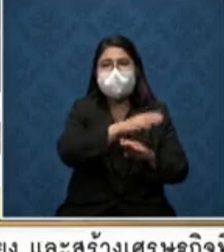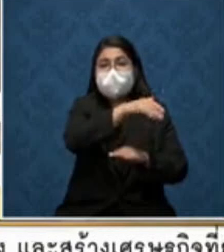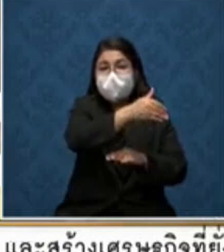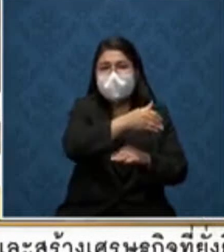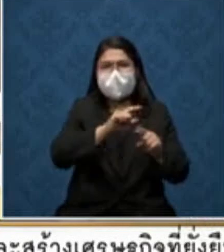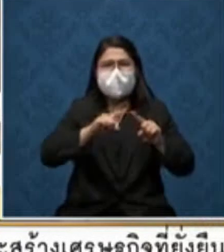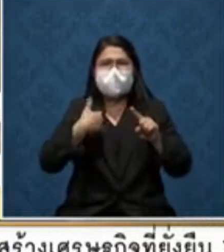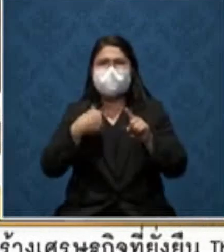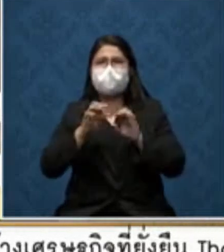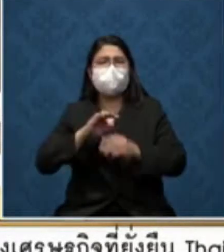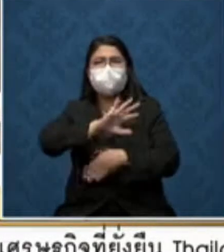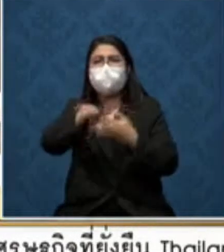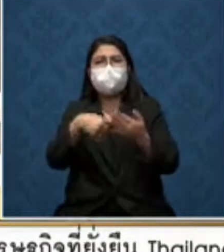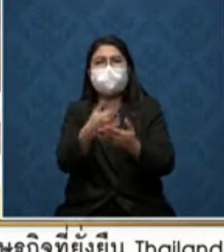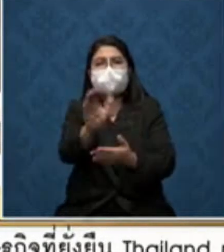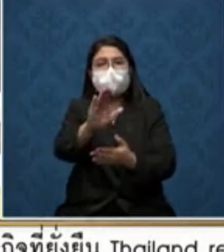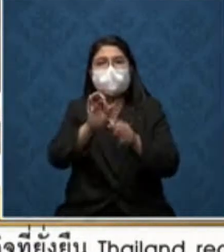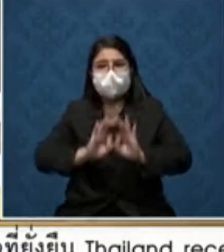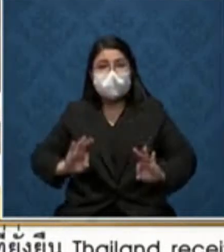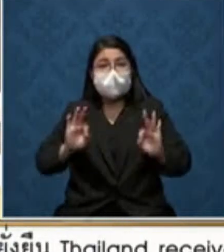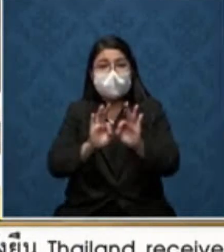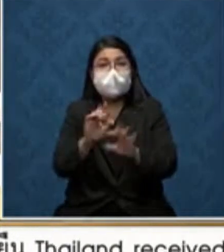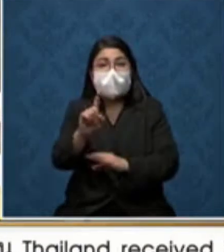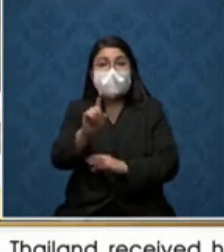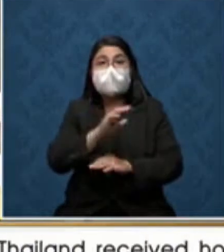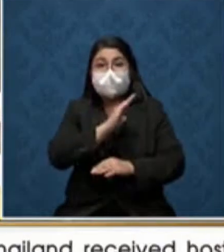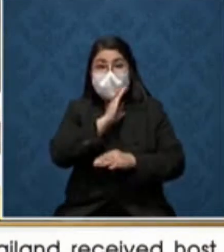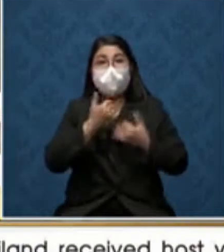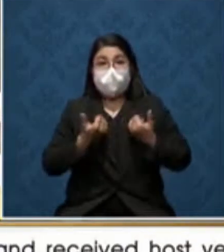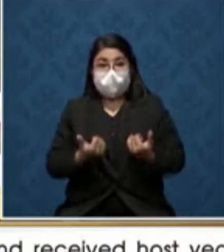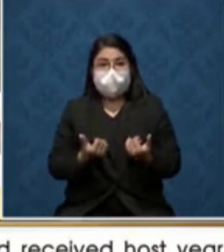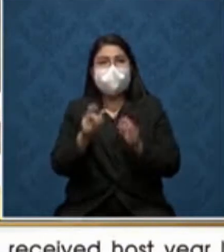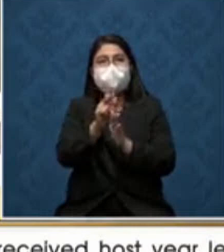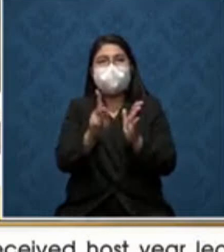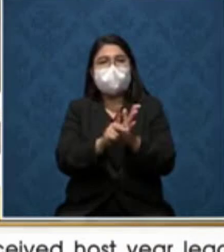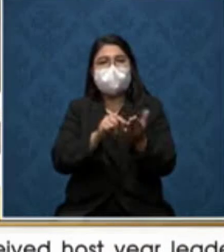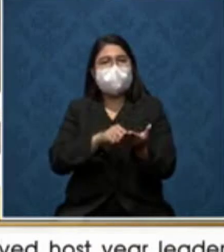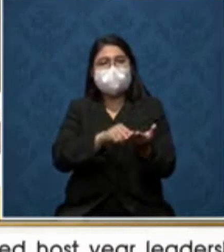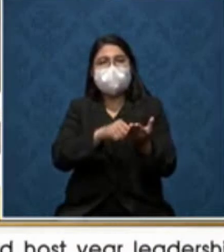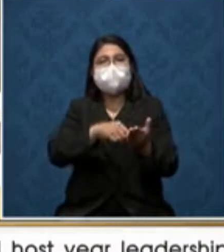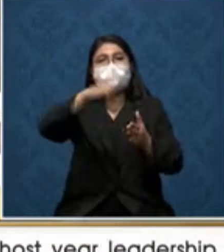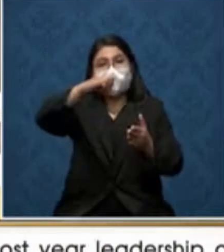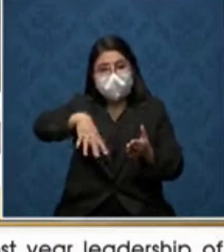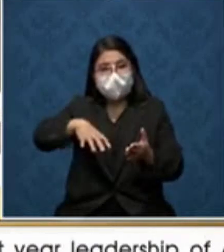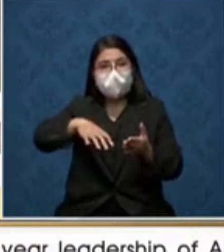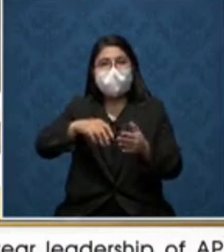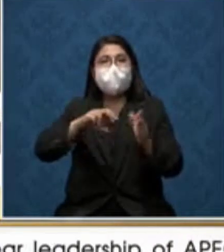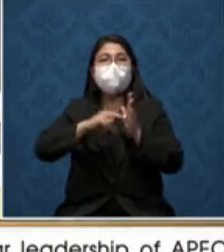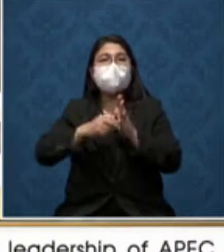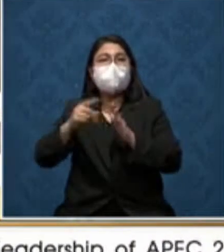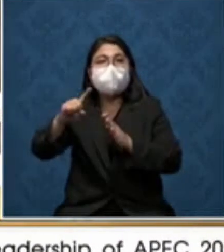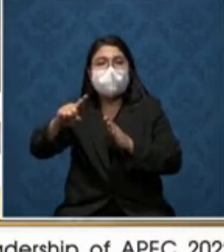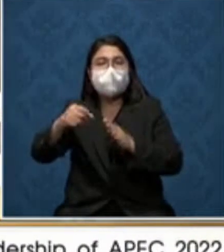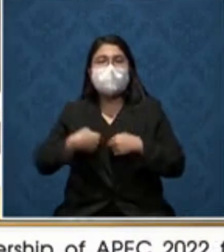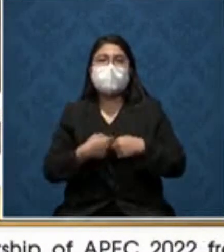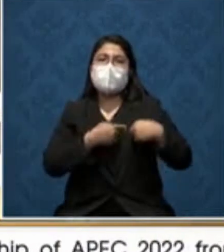แล้วทสำคญทสุก็คือว่าหัจากนี้ไปถ้าเราวันนี้ไม่ผ่านกฎหมายฉบับนี้จะเกิดอะไรข้นได้ครับเปลยใจครั